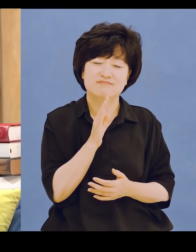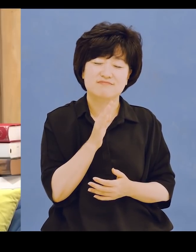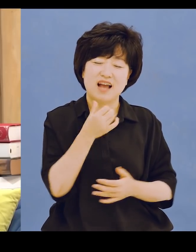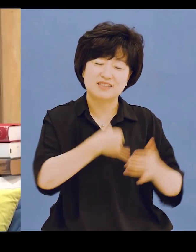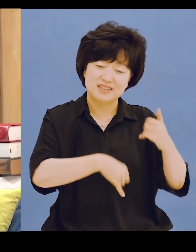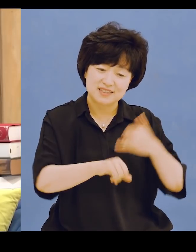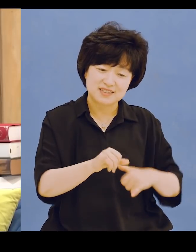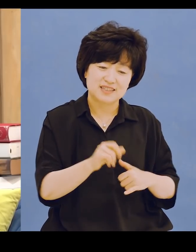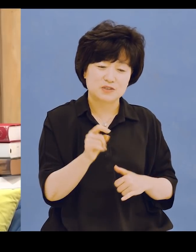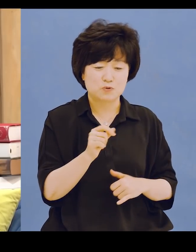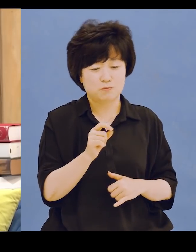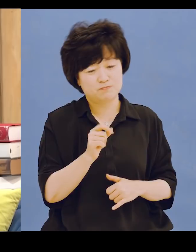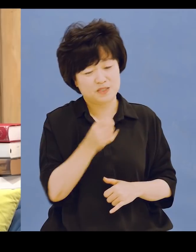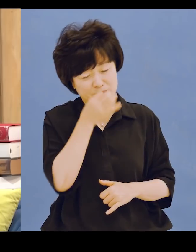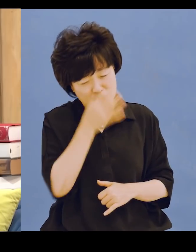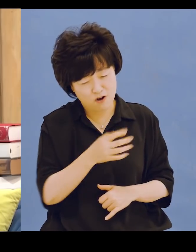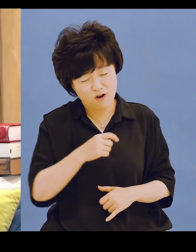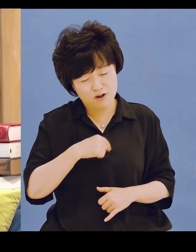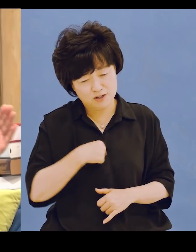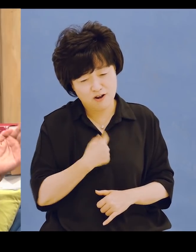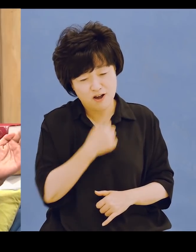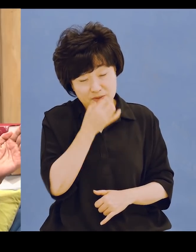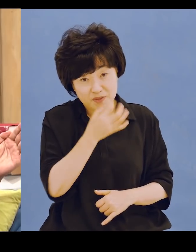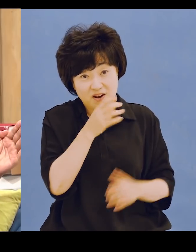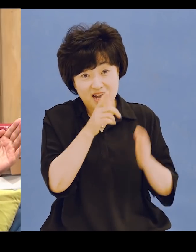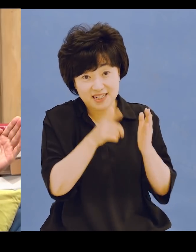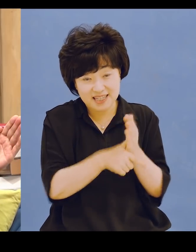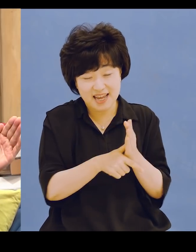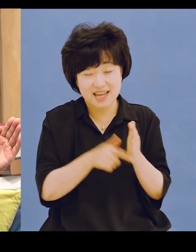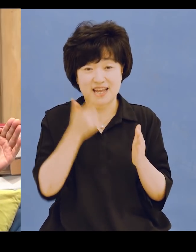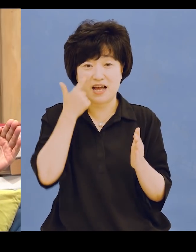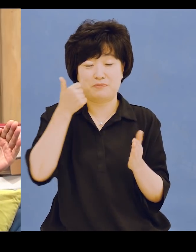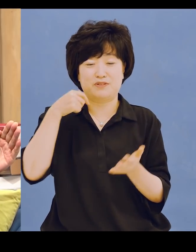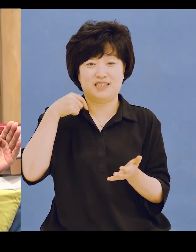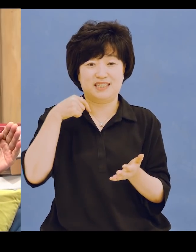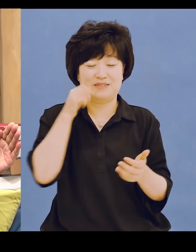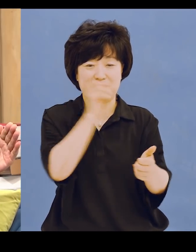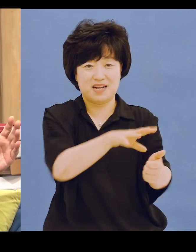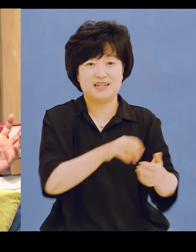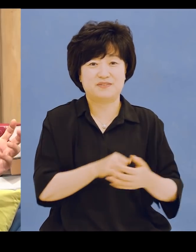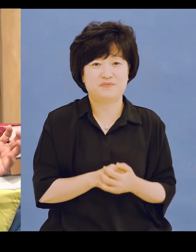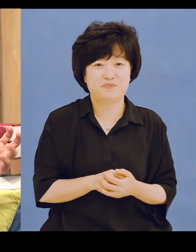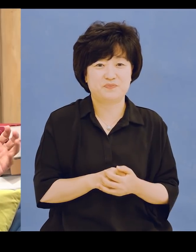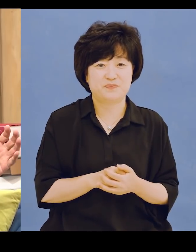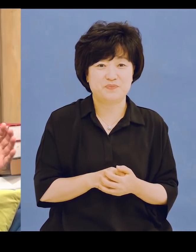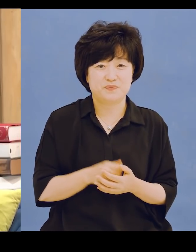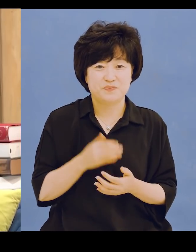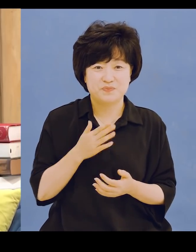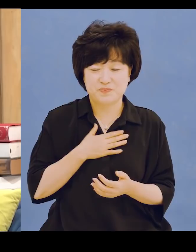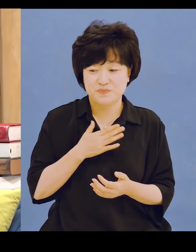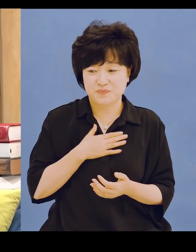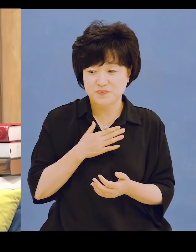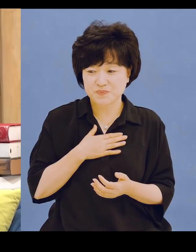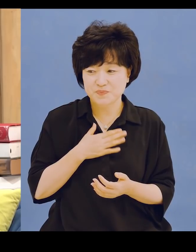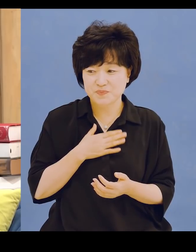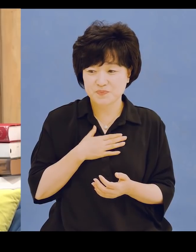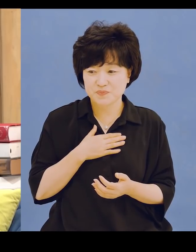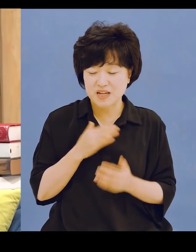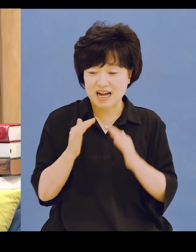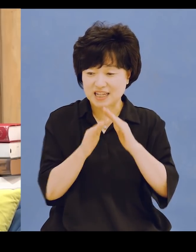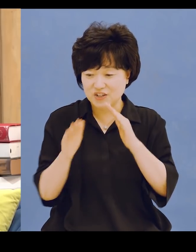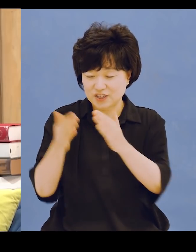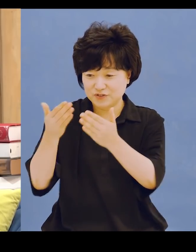어려워하고 스스로 뭘 하려고 그러면 네. 저는 처음에 하나님께서 우리 가정에 주셨던 작은 간증들을 쫙 적은